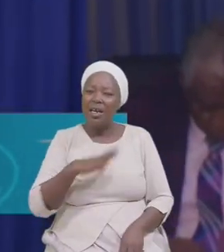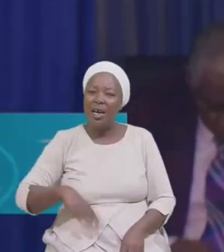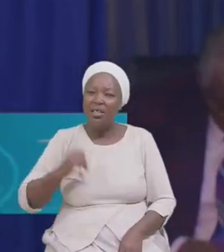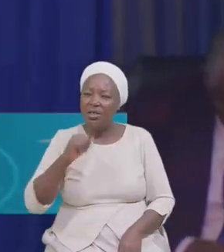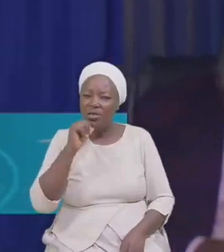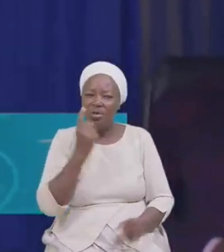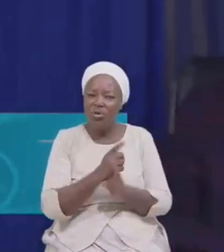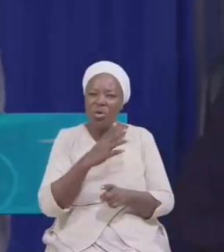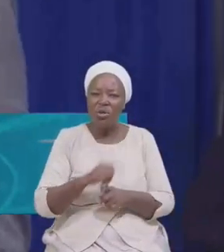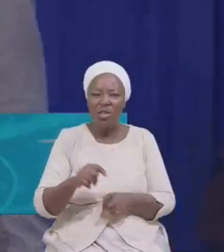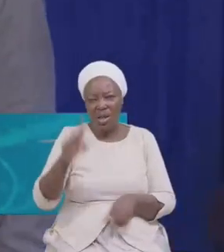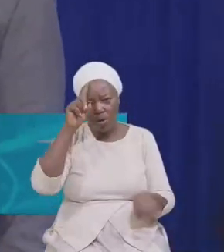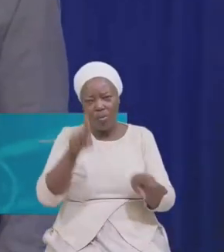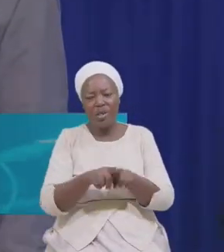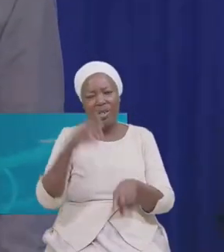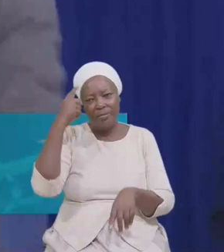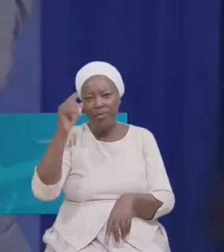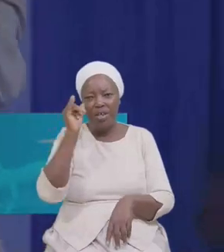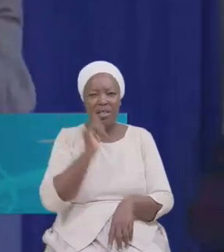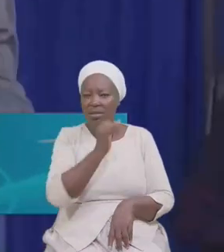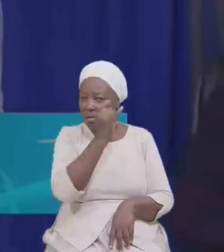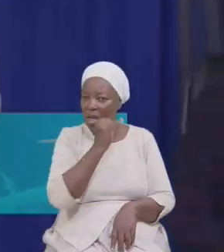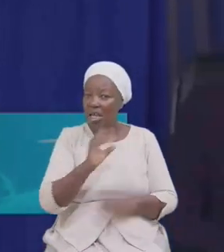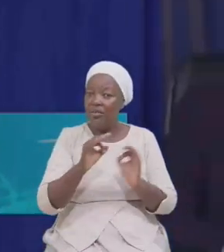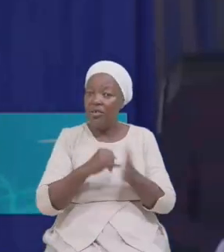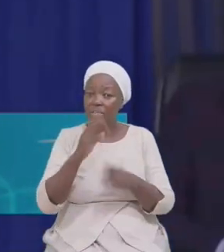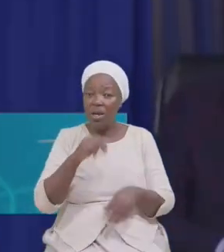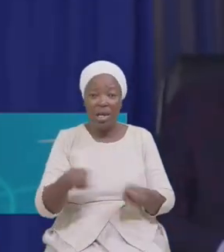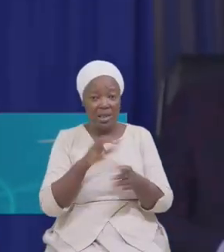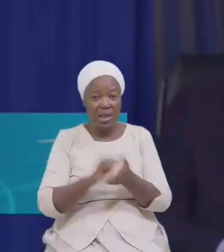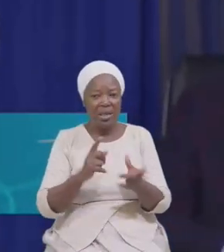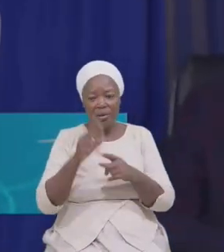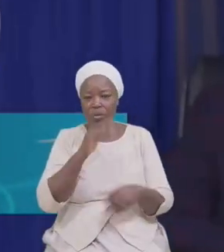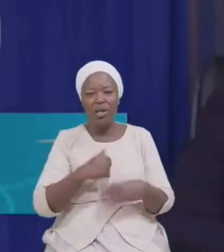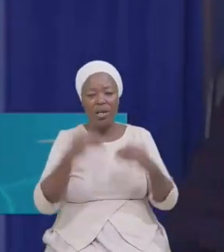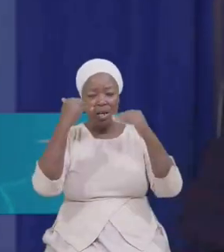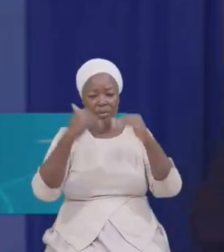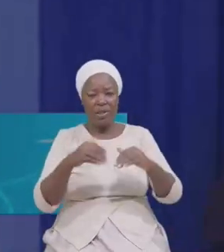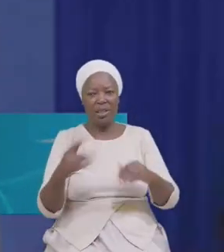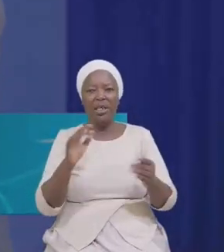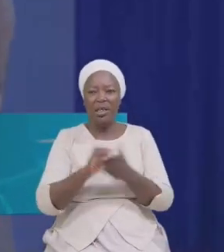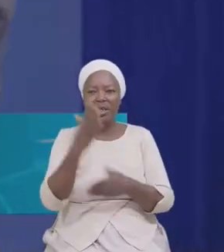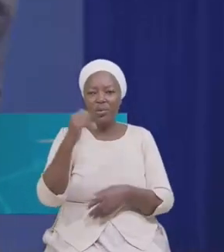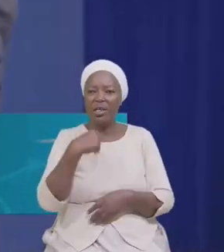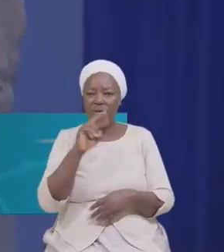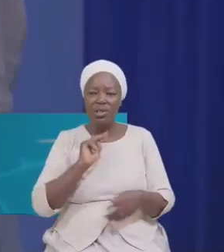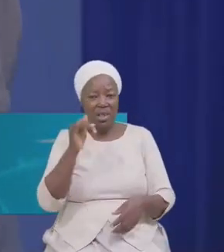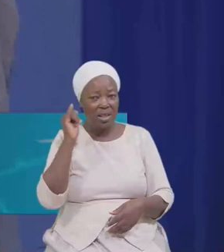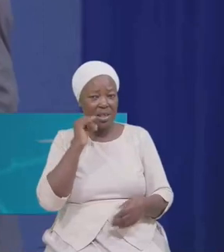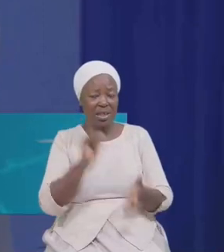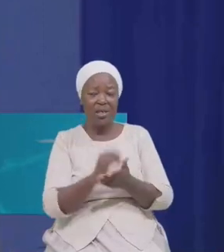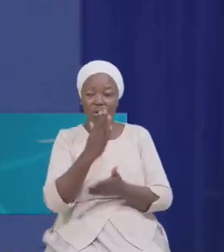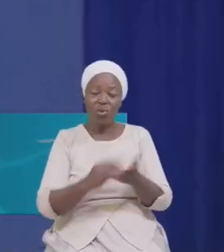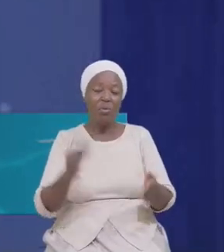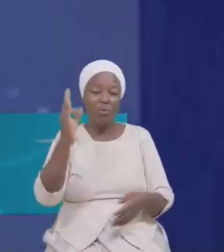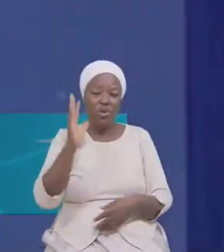S'il s'était ainsi, ce serait une chose limitée. Et voilà pourquoi j'ai dit hier, certains théologiens, certains